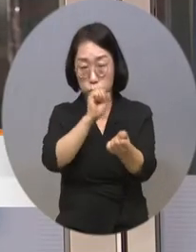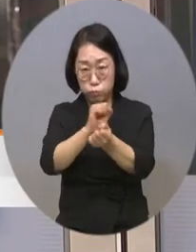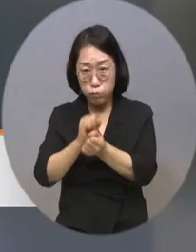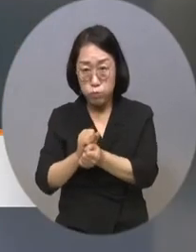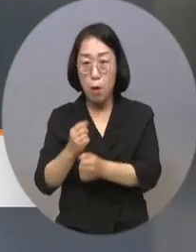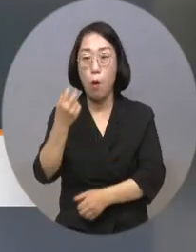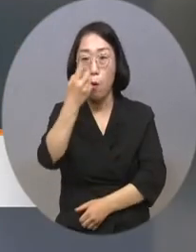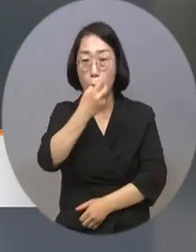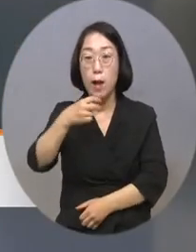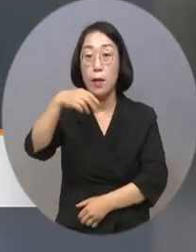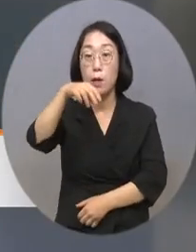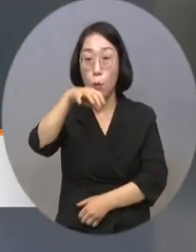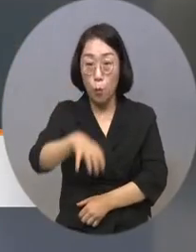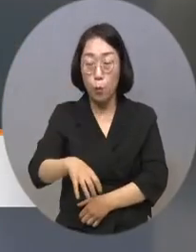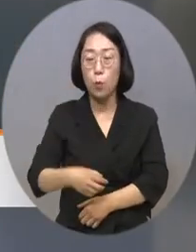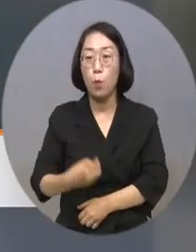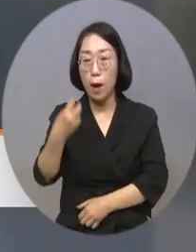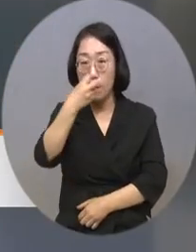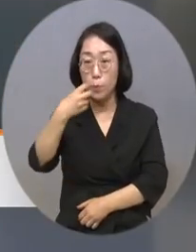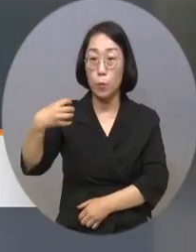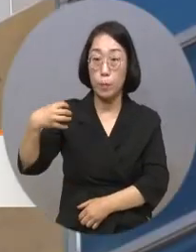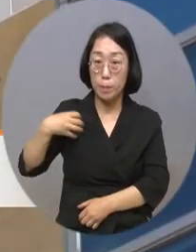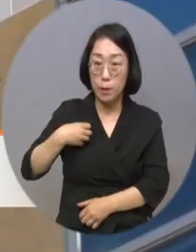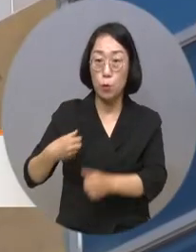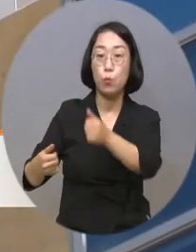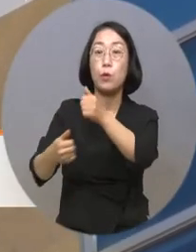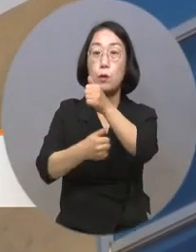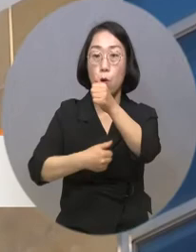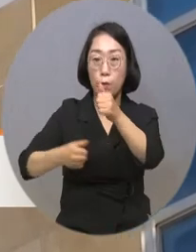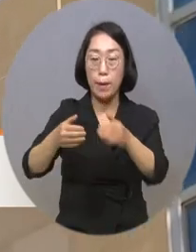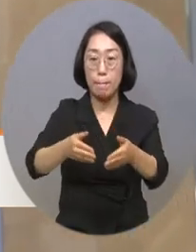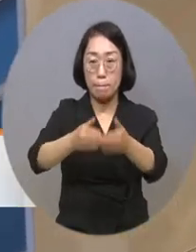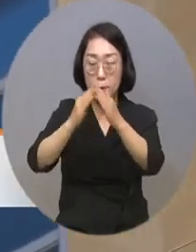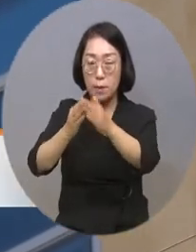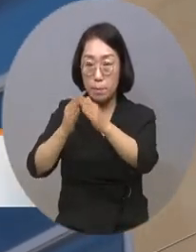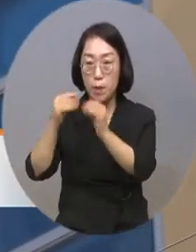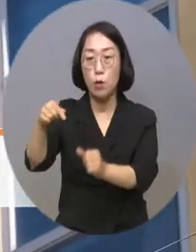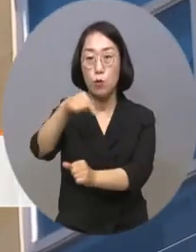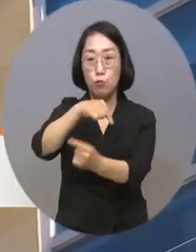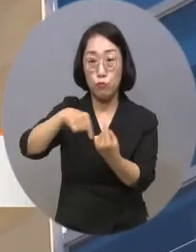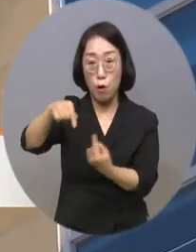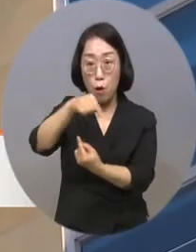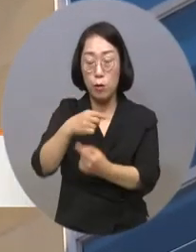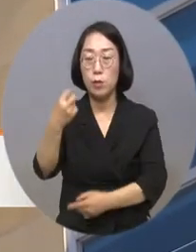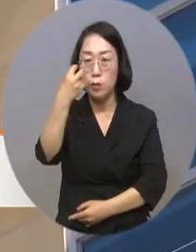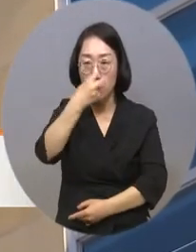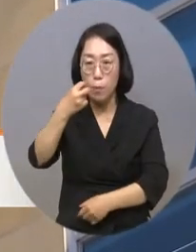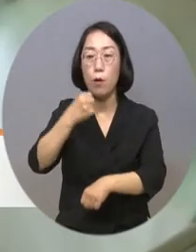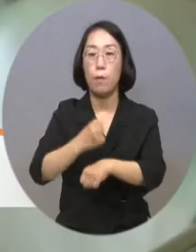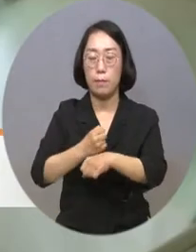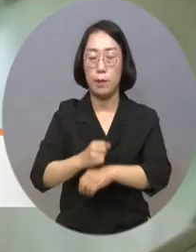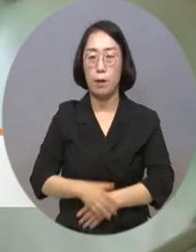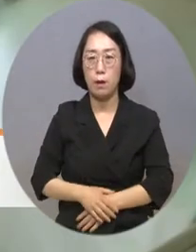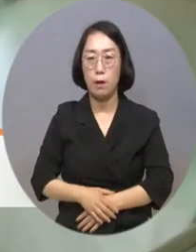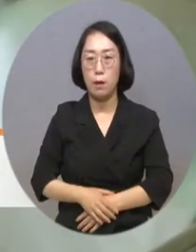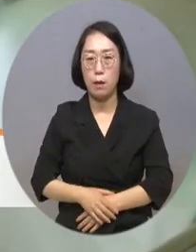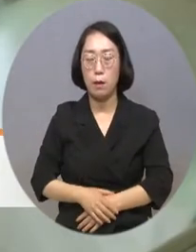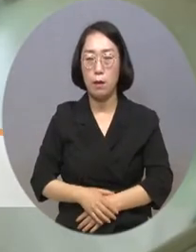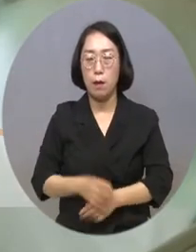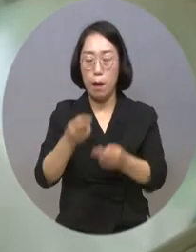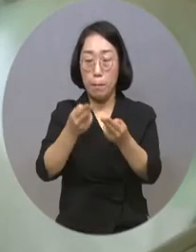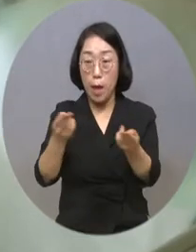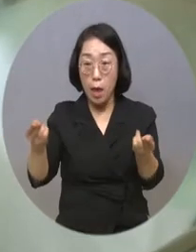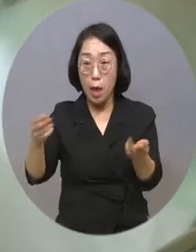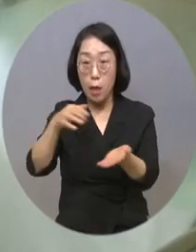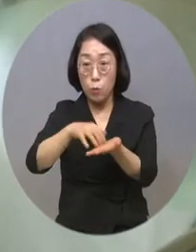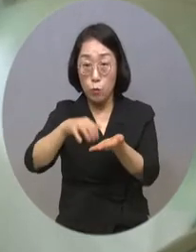실과 이를 감독할 감염 관리 위원회 의 설치 운영 현황도 점검합니다 100개의 병상 이상